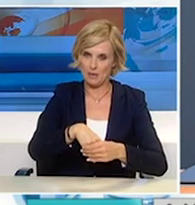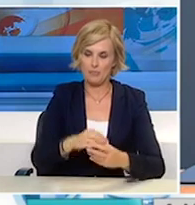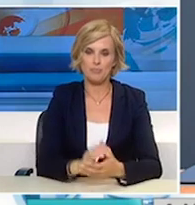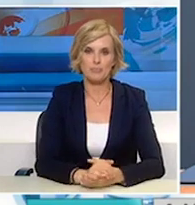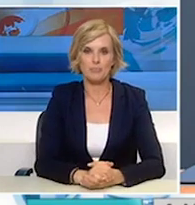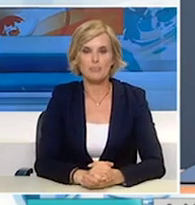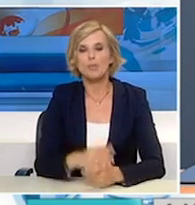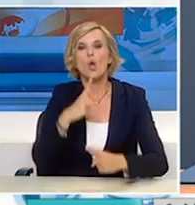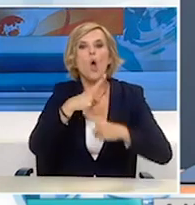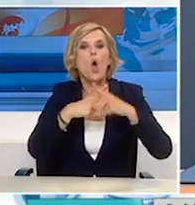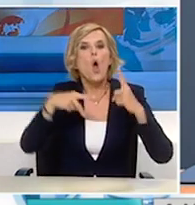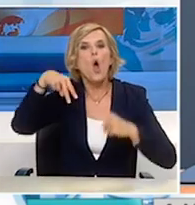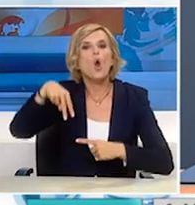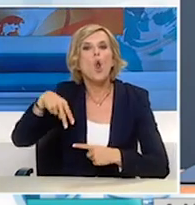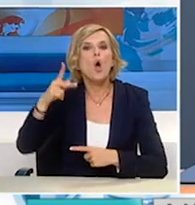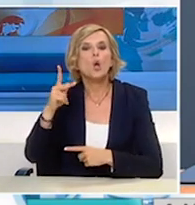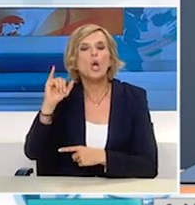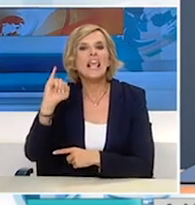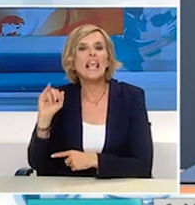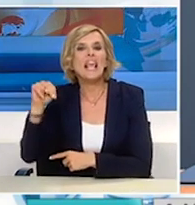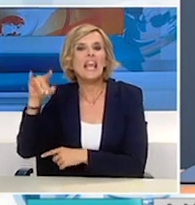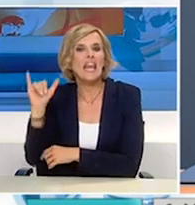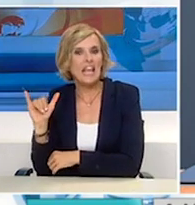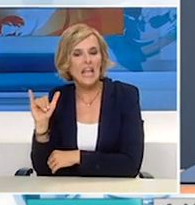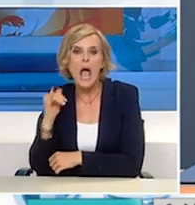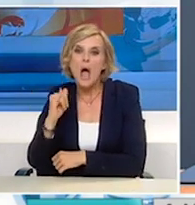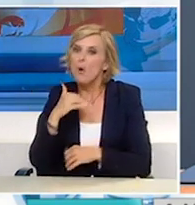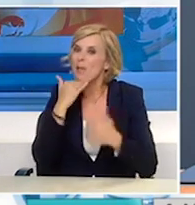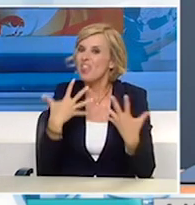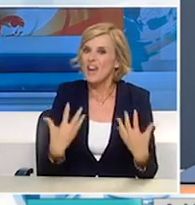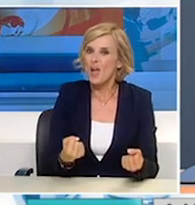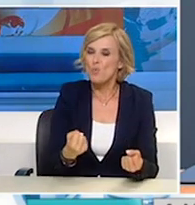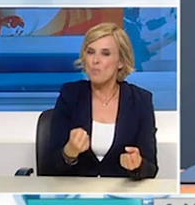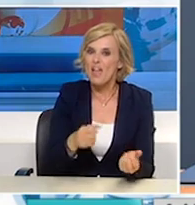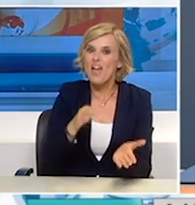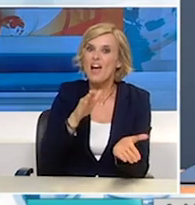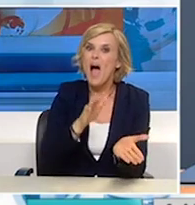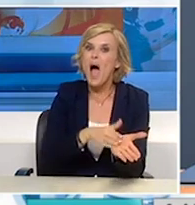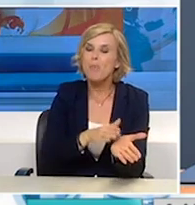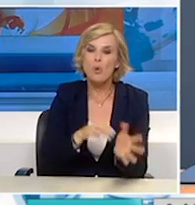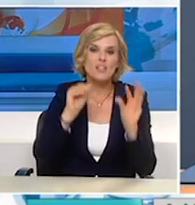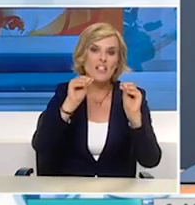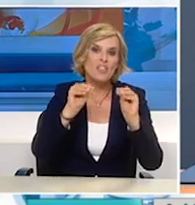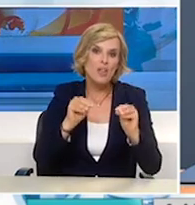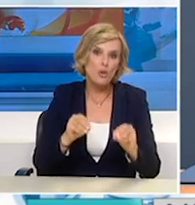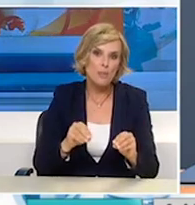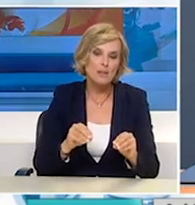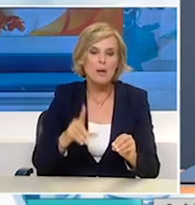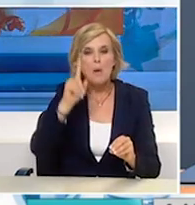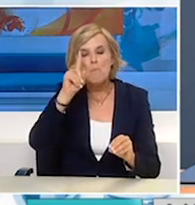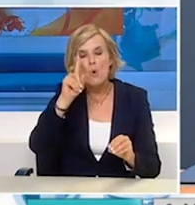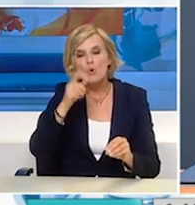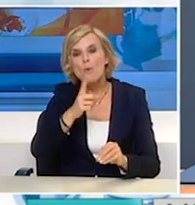Όπως ξέρετε, η χλωροκίνη είναι ένα φάρμακο το οποίο ακόμα αμφισβητείται η δράση του. Υπήρξε μια πολύ πρόσφατη μεγάλη δημοσίευση